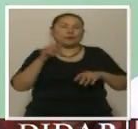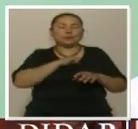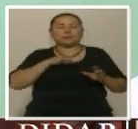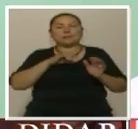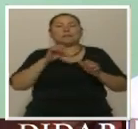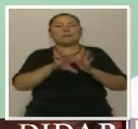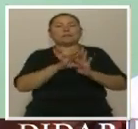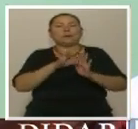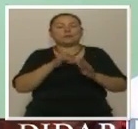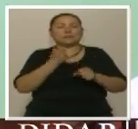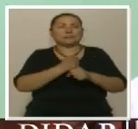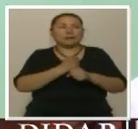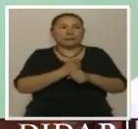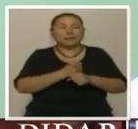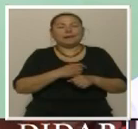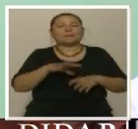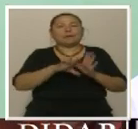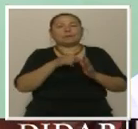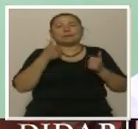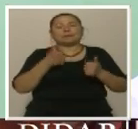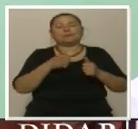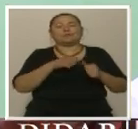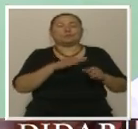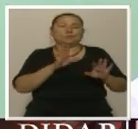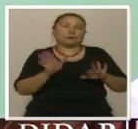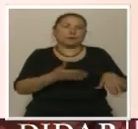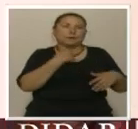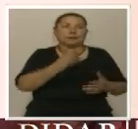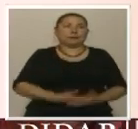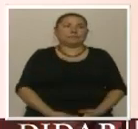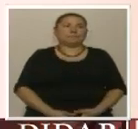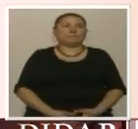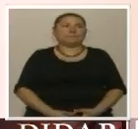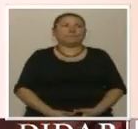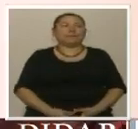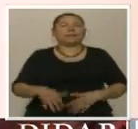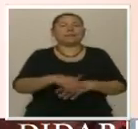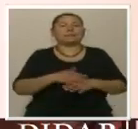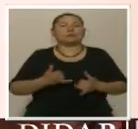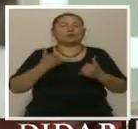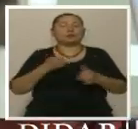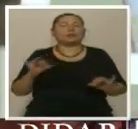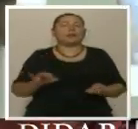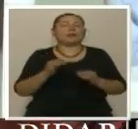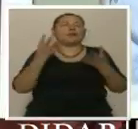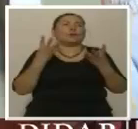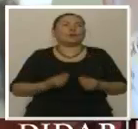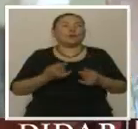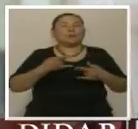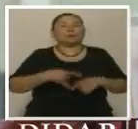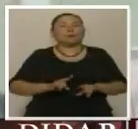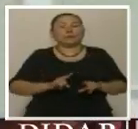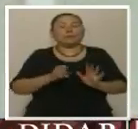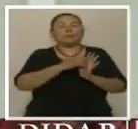жасауға мүмкіндік алды. Сайлау сәтті өтті, барлық әйелдер белсенді қатысты. Еліміз үшін тарихи күнде қалалық перинаталдық